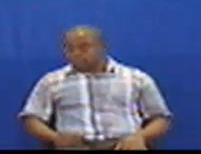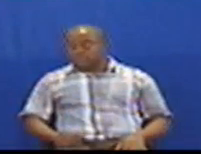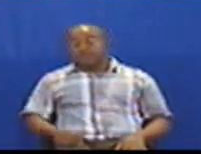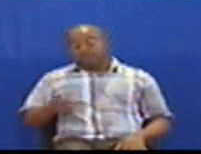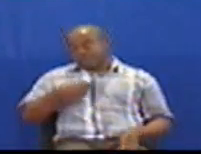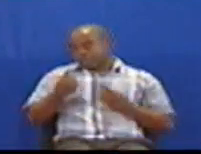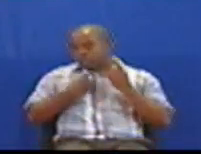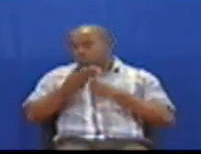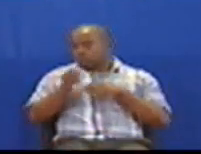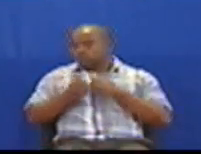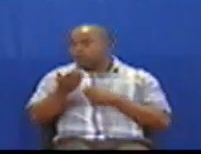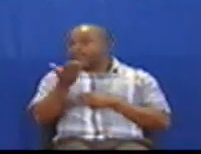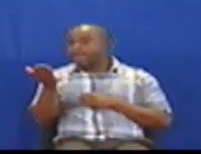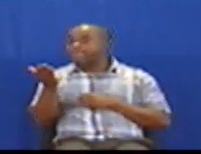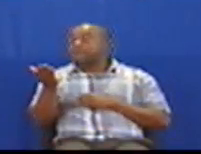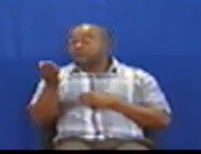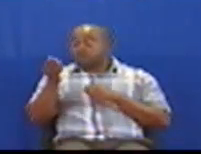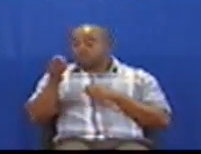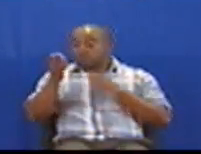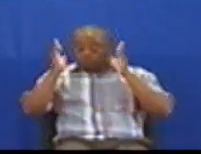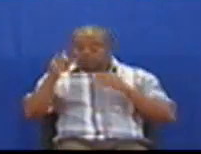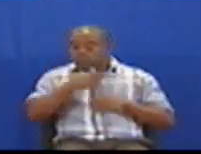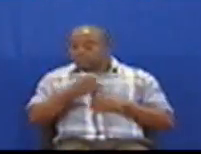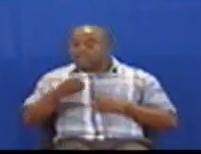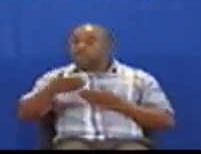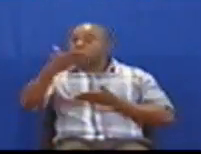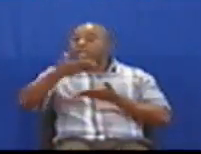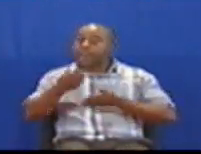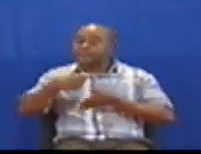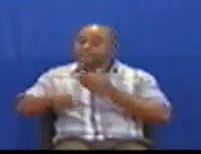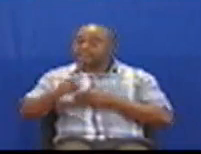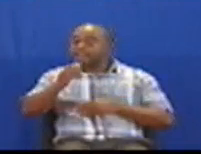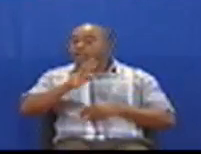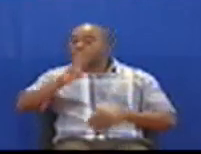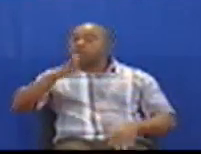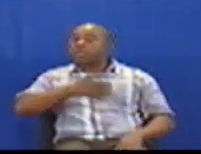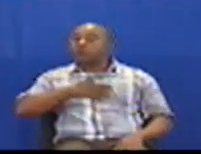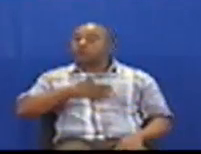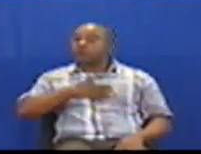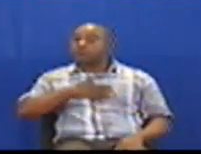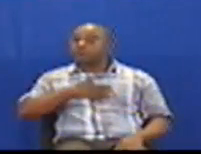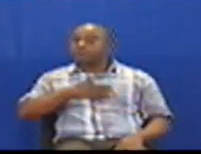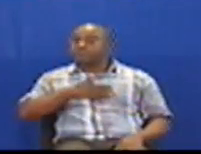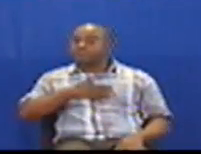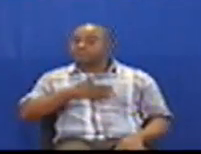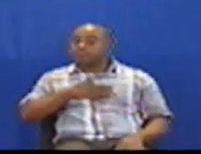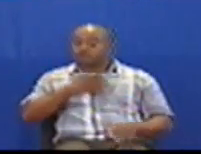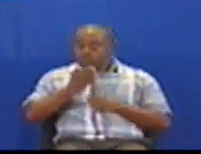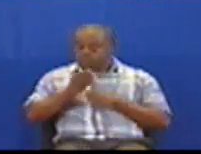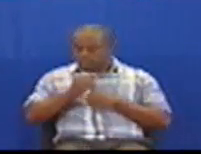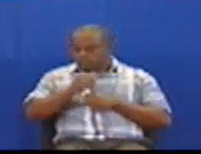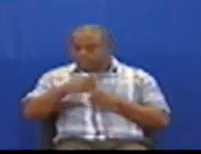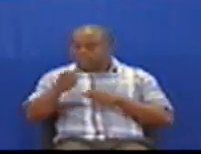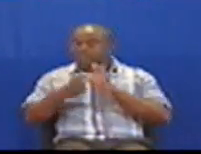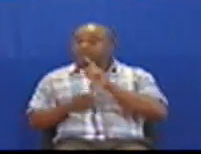lingine. Mheshimiwa Rais alitoa ahadi wilaya Kaliua kilomita 7 za lami katikati ya mji, na